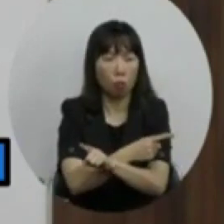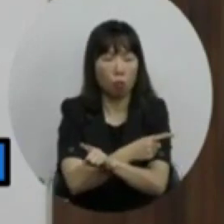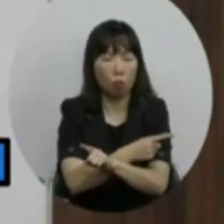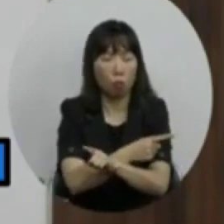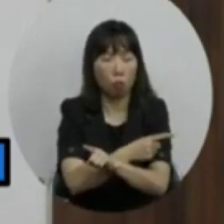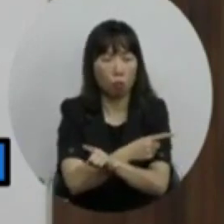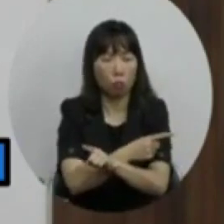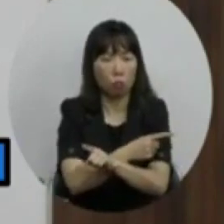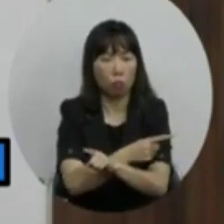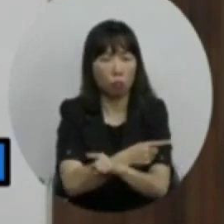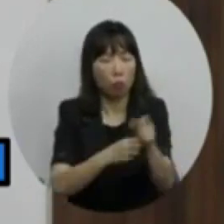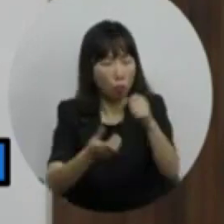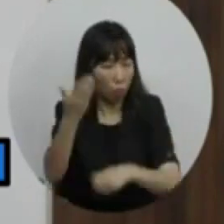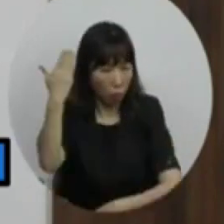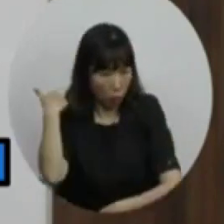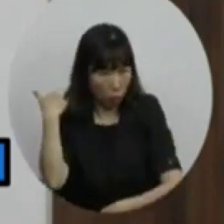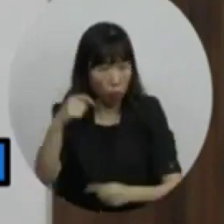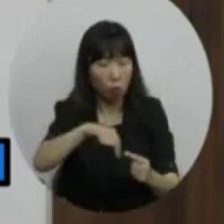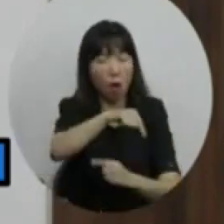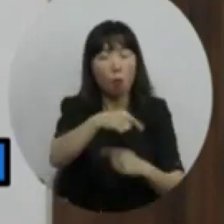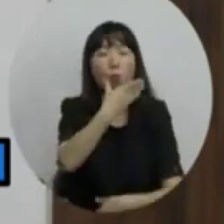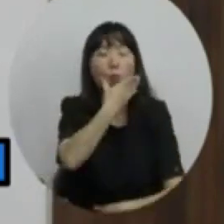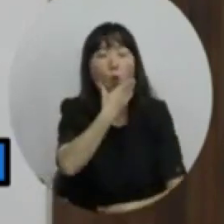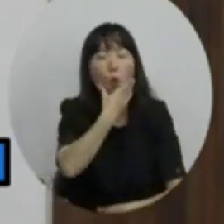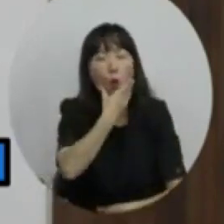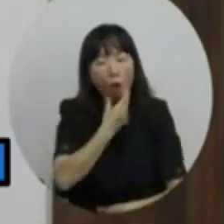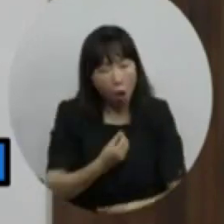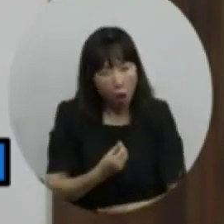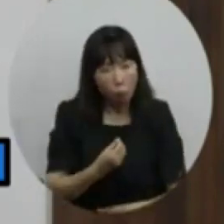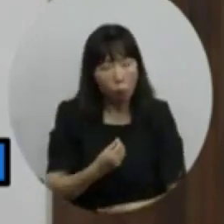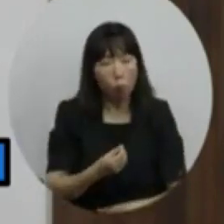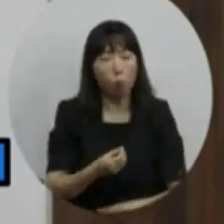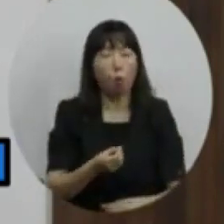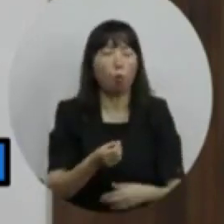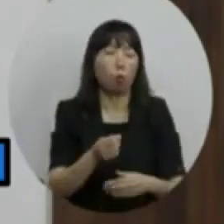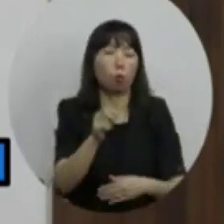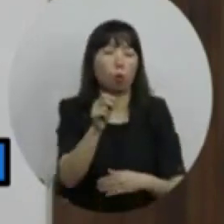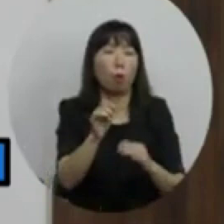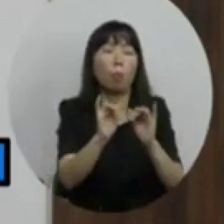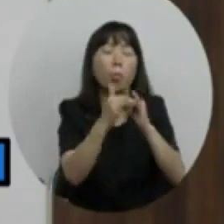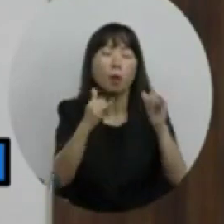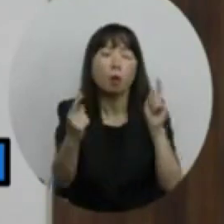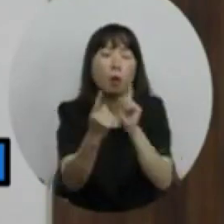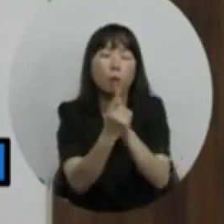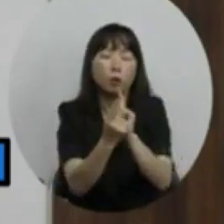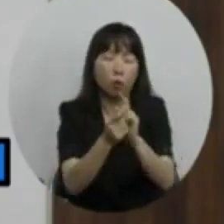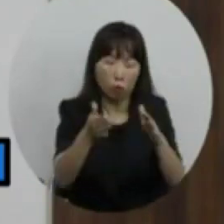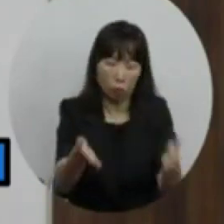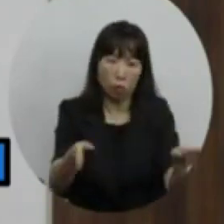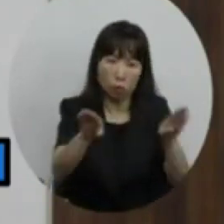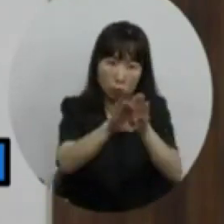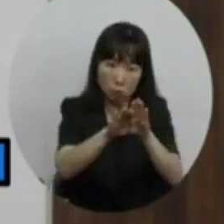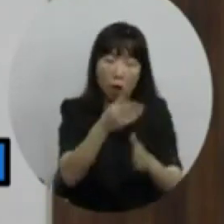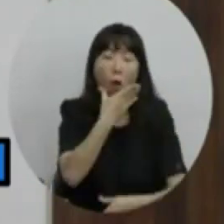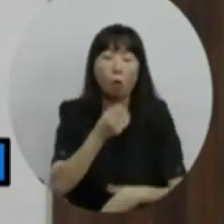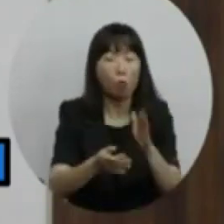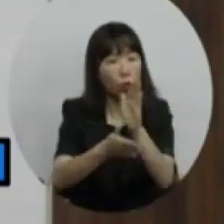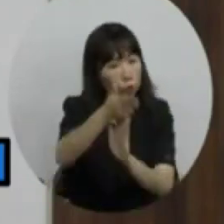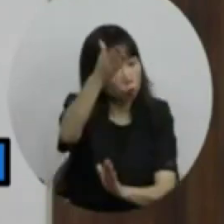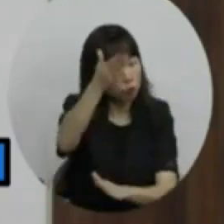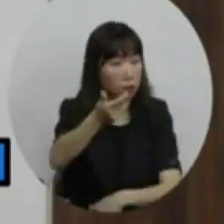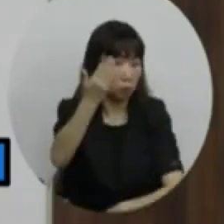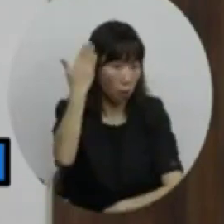것과 기존 행복민원실, 이충시장이 추구하는 행복도시 희망요지에 부합해서